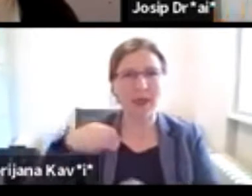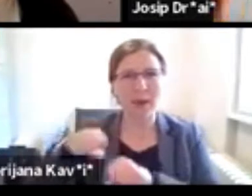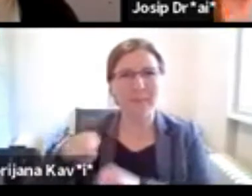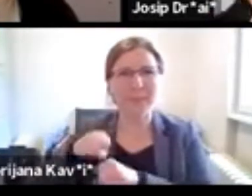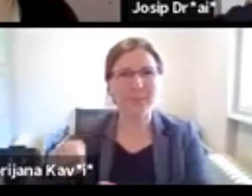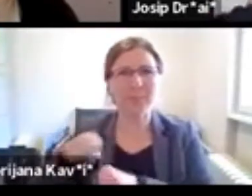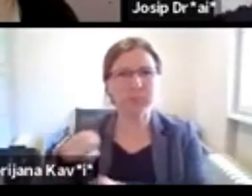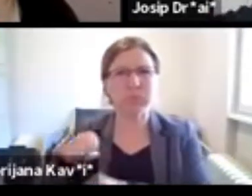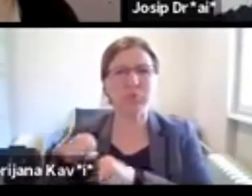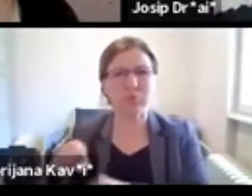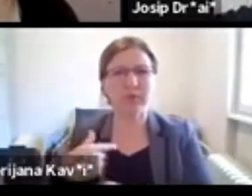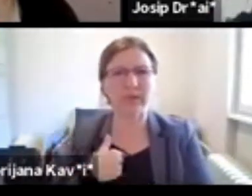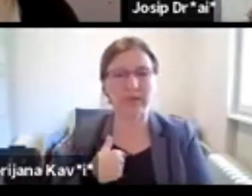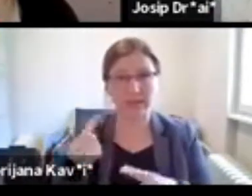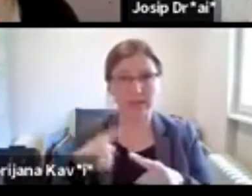sondiranja, odnosno